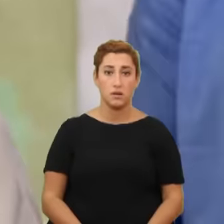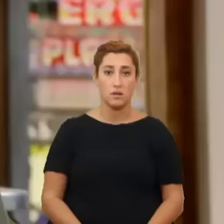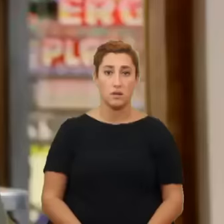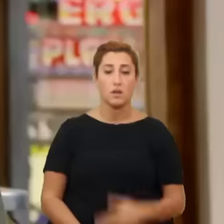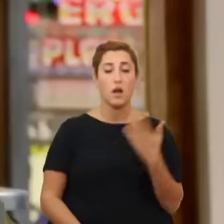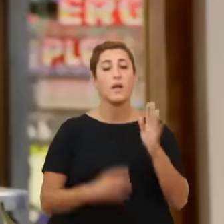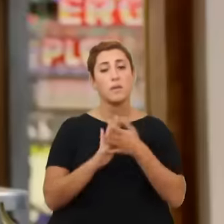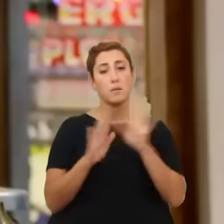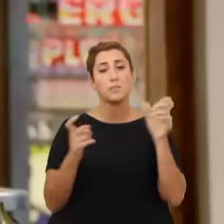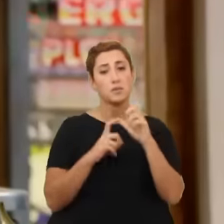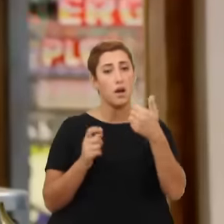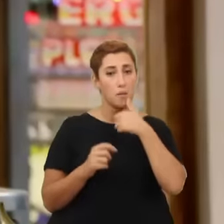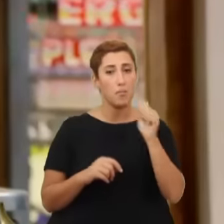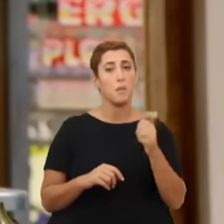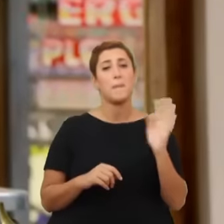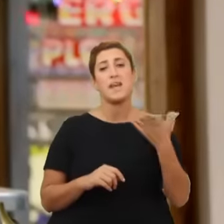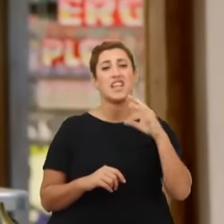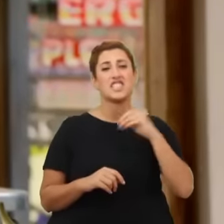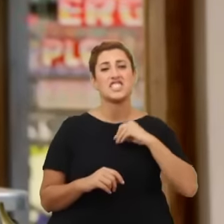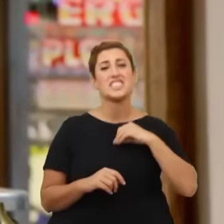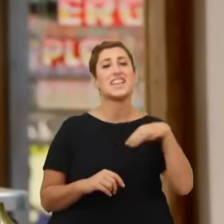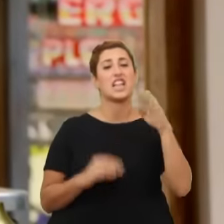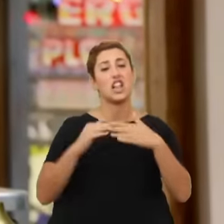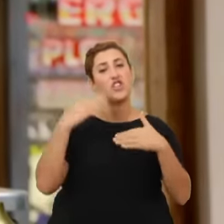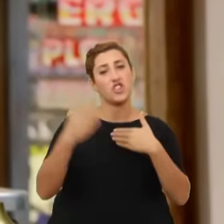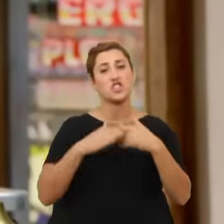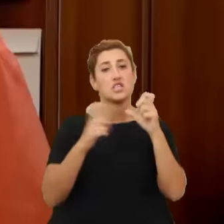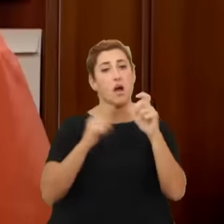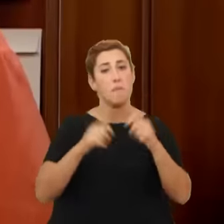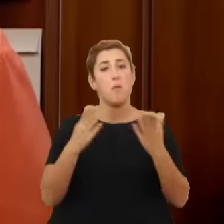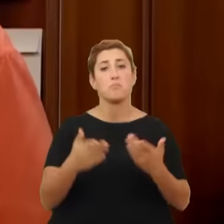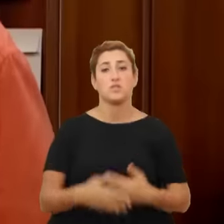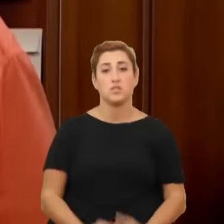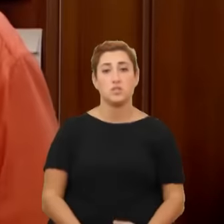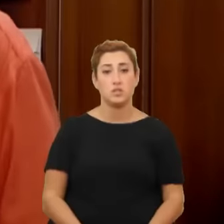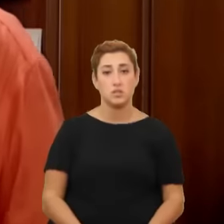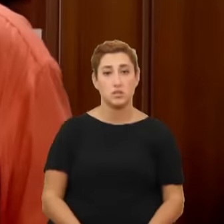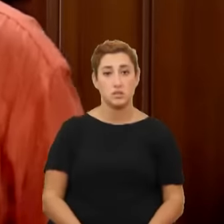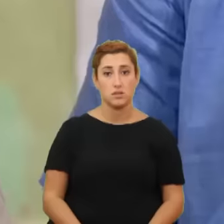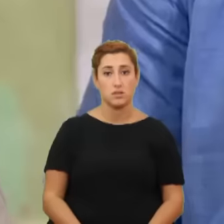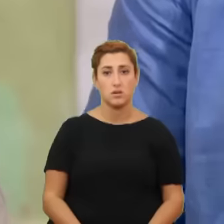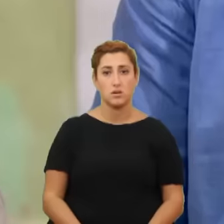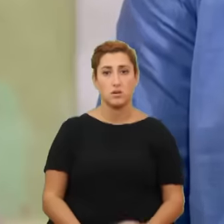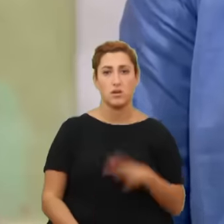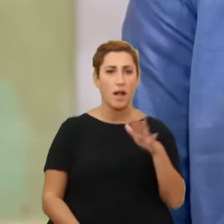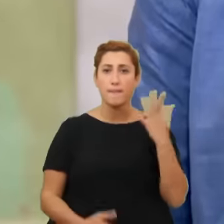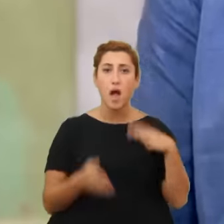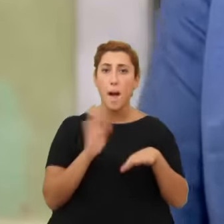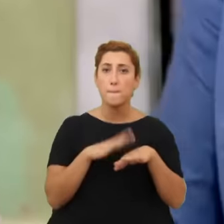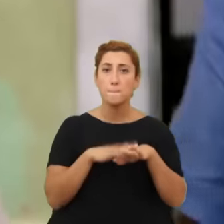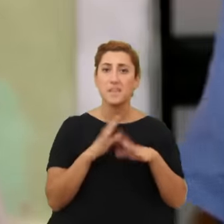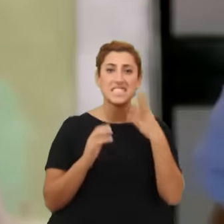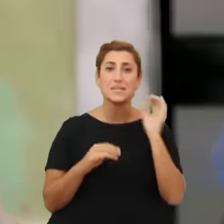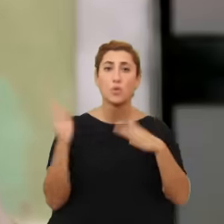Ya tamam Sami abi. Belki içindeki değil, dışındaki Sami yapmıştır. Ya ne